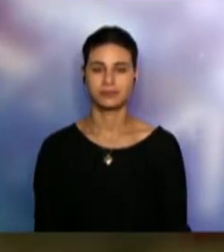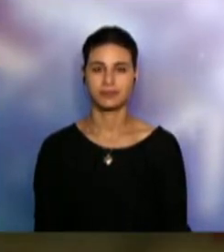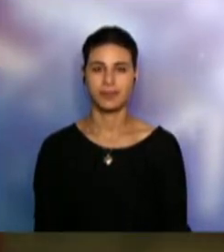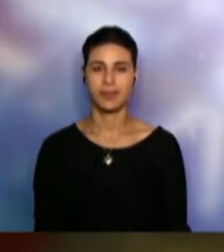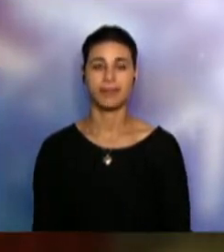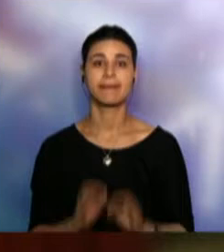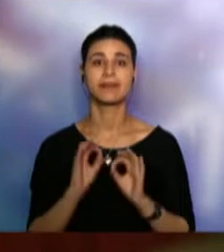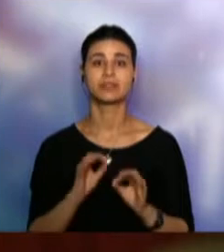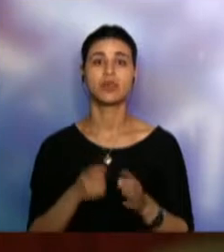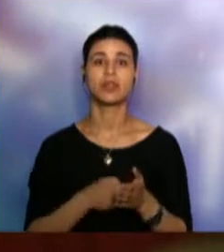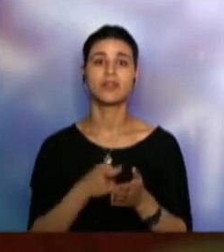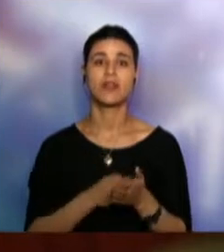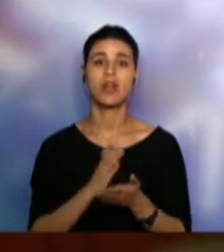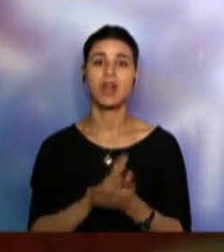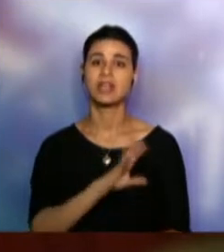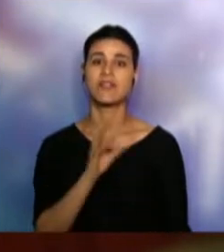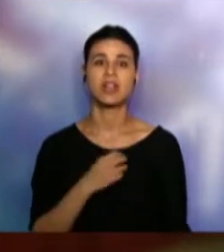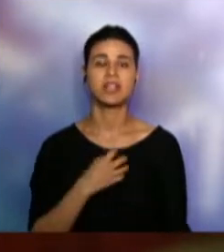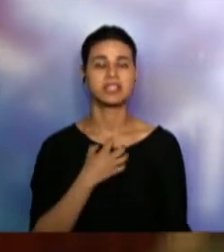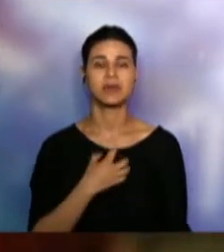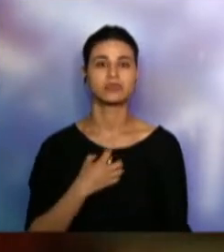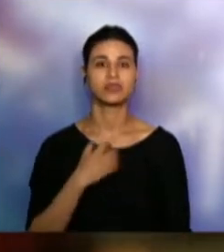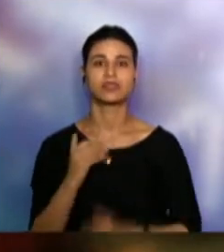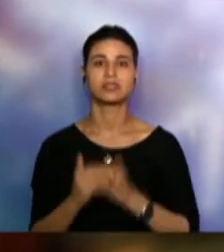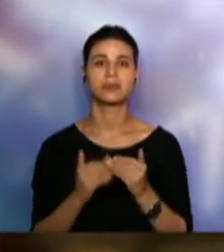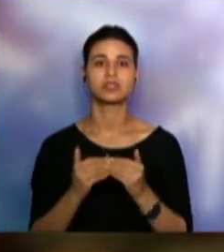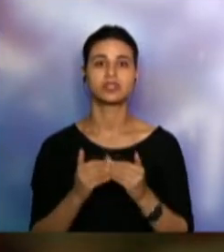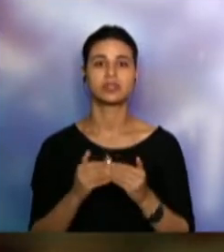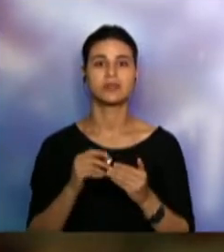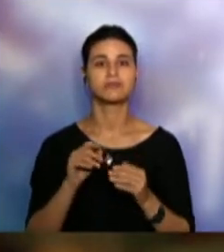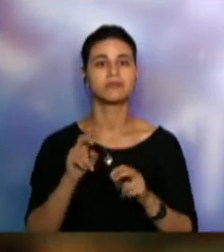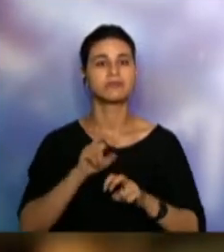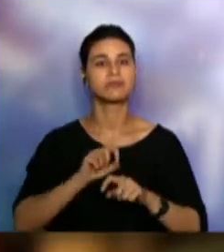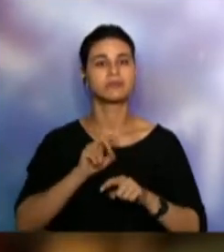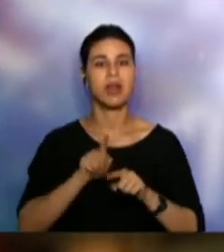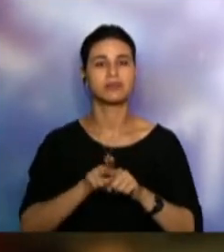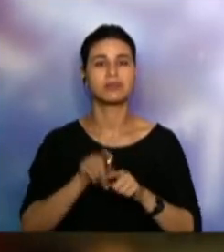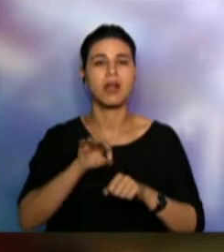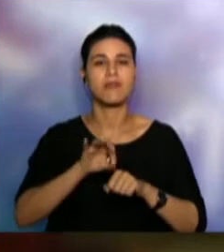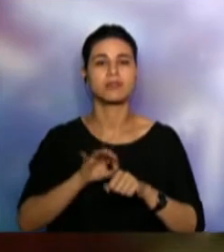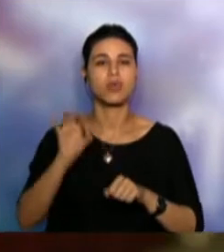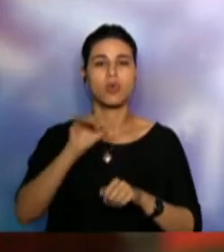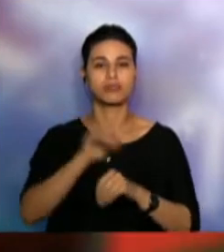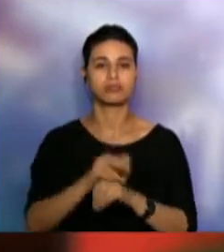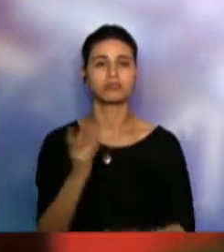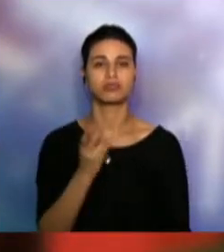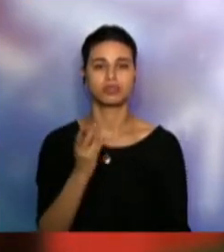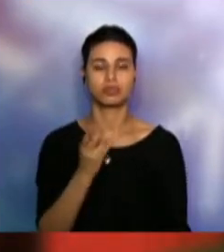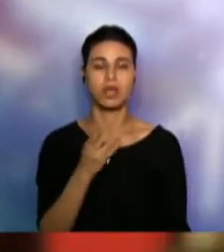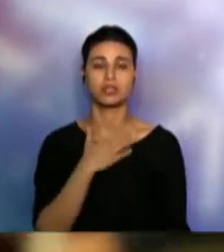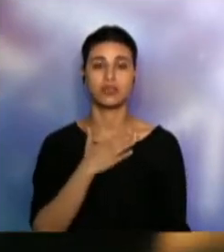სწორი კვლევა არის ყველაზე მნიშვნელოვანი ნაბიჯი გენეტიკური პათოლოგიების გამოსავლენად. ჩვენი გუნდის მუშაობის